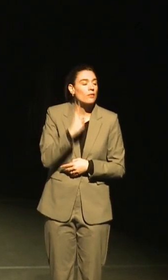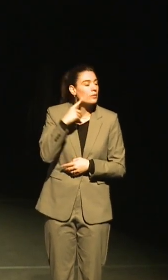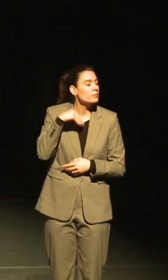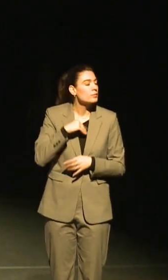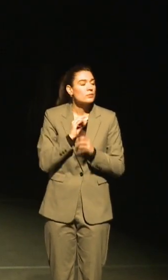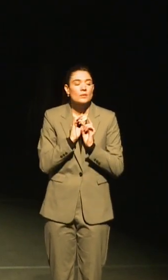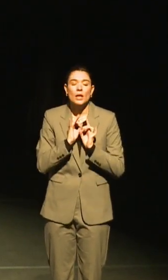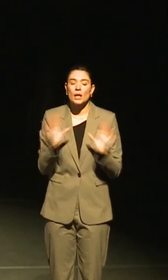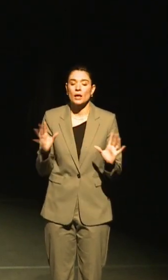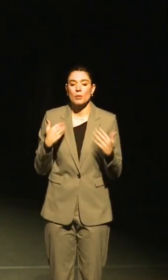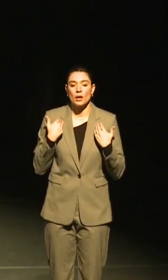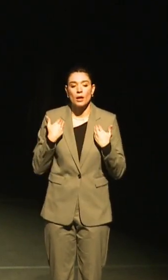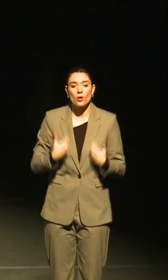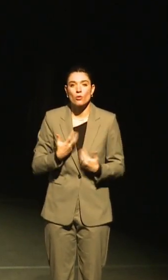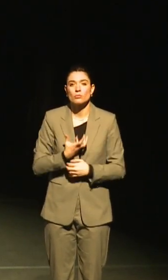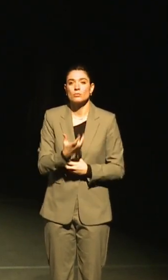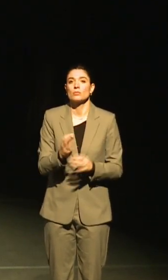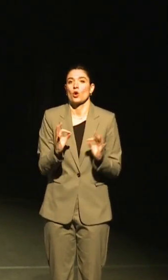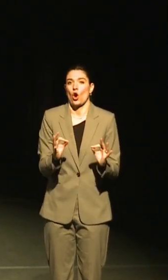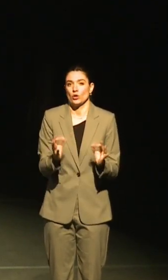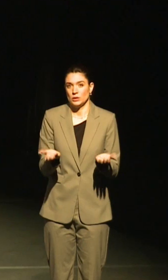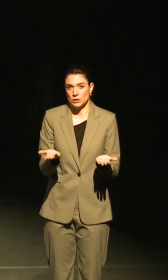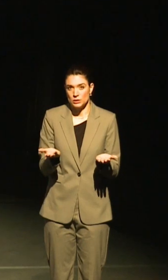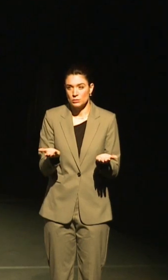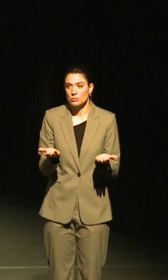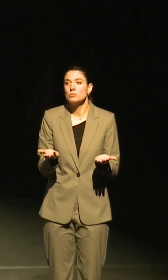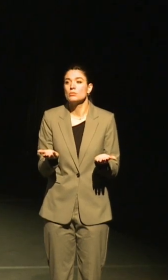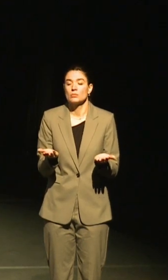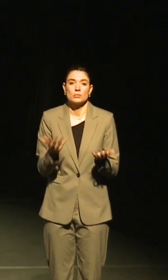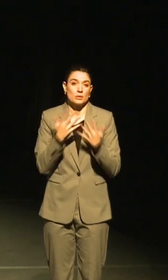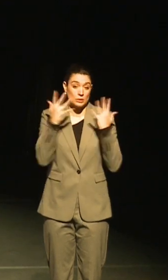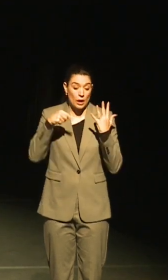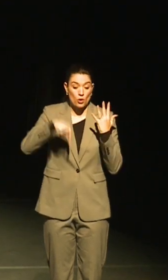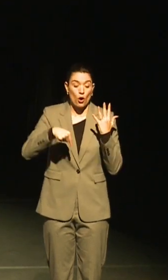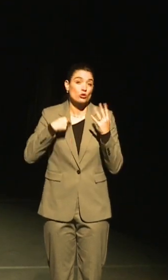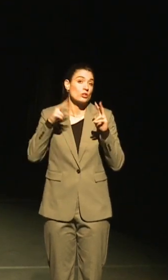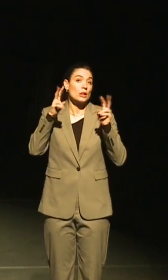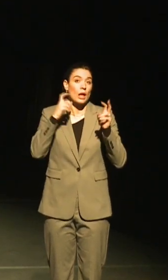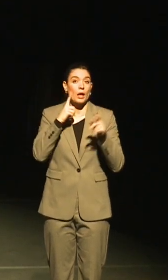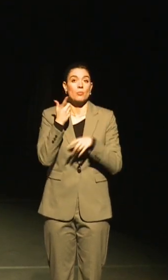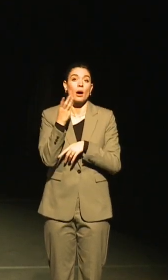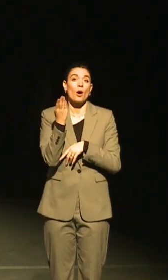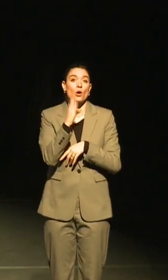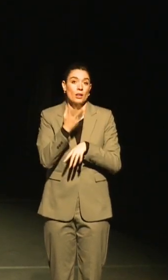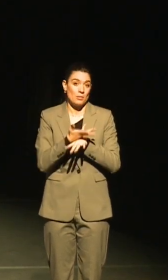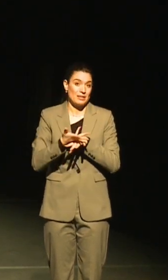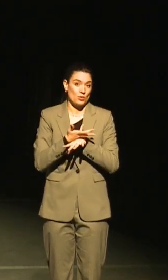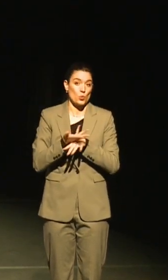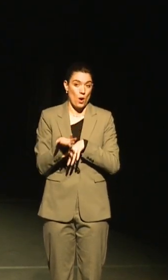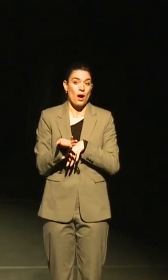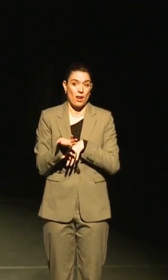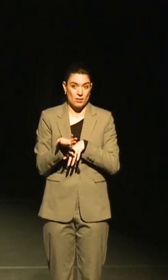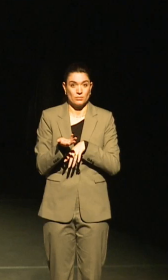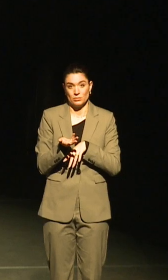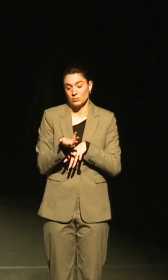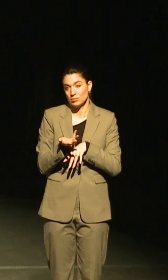che è a prescindere oggi ovviamente ci concentriamo sull'orientamento sessuale perché stiamo parlando di di